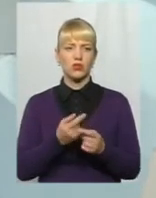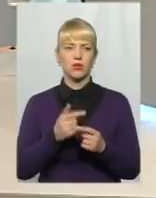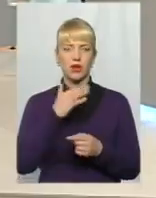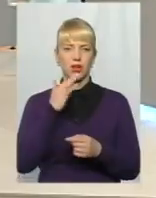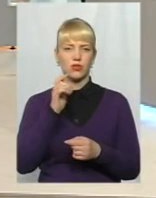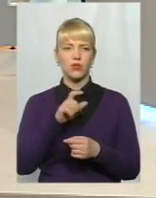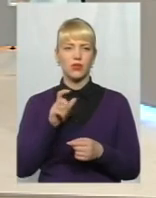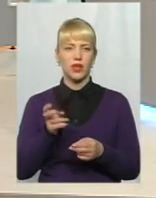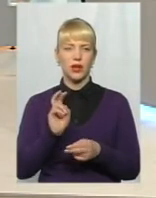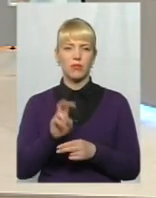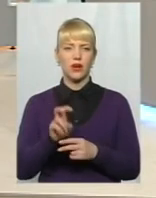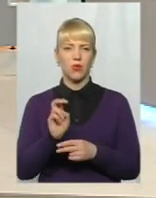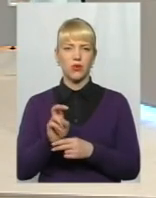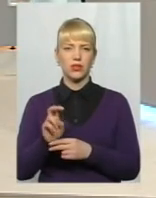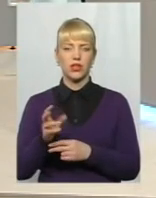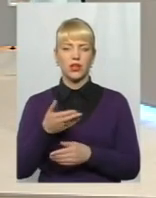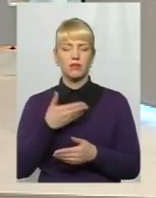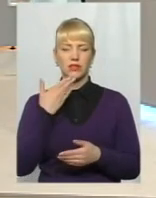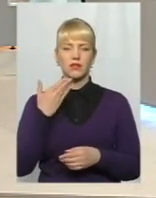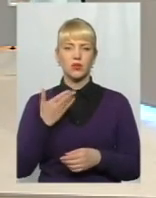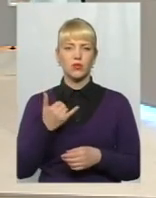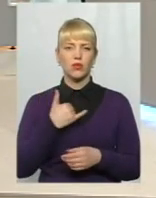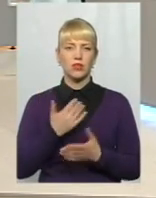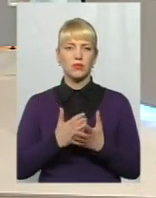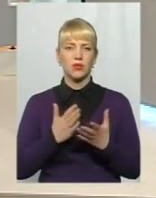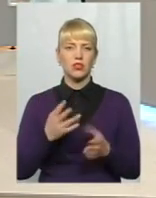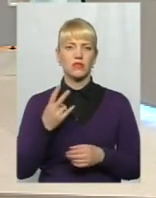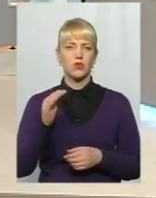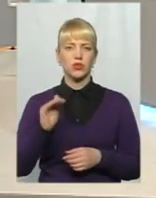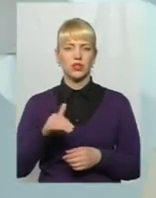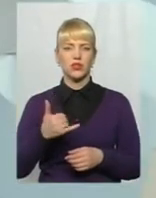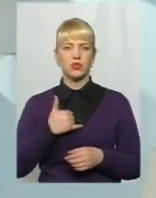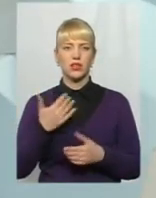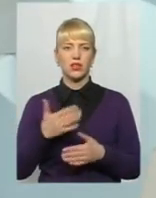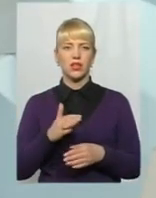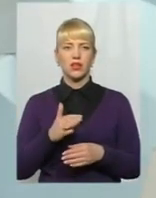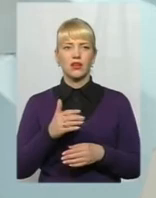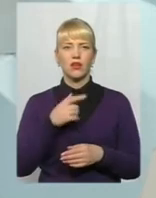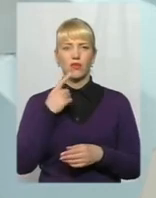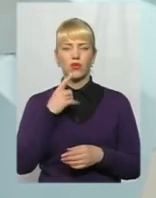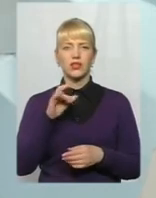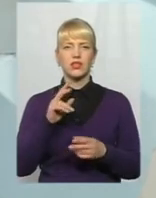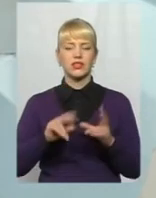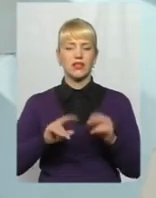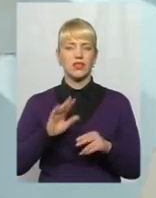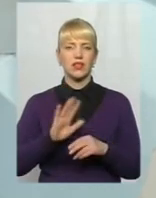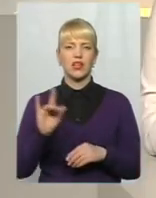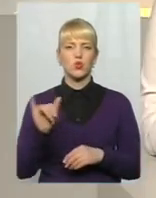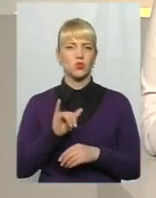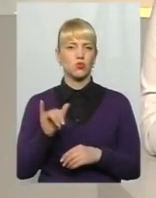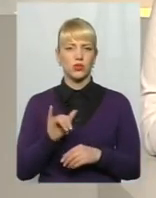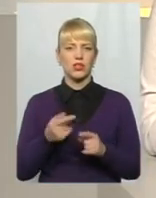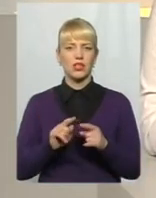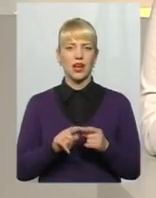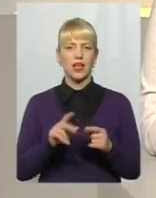багато людей приходить. Ну, ми звітуємо, у нас більше 2000. Зараз вже не прийнято називати суботники, це в нас називаються природоохоронні